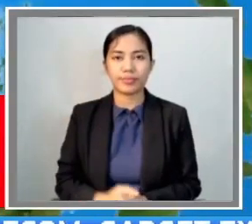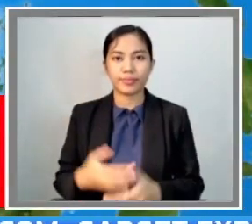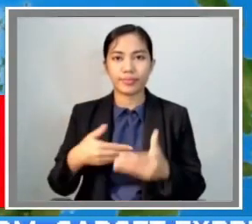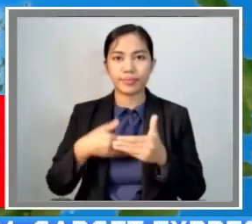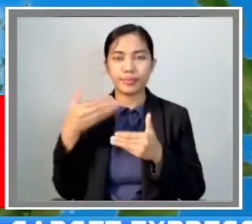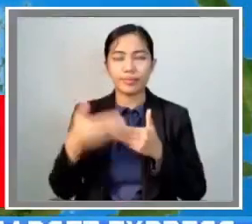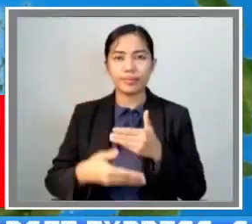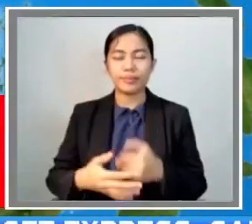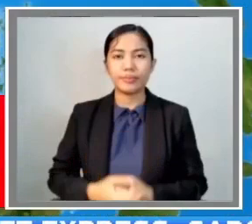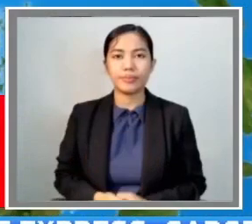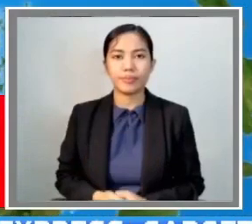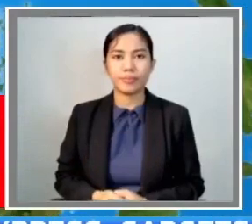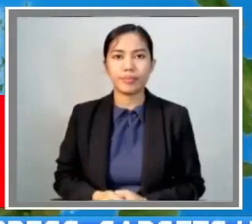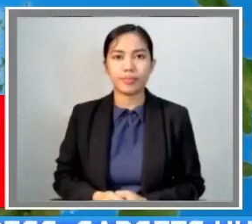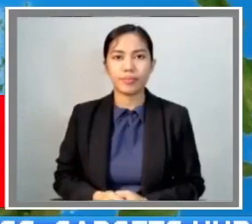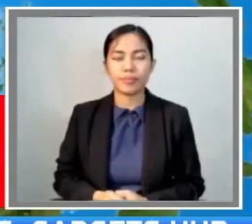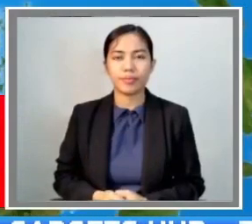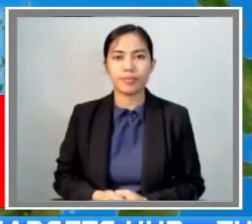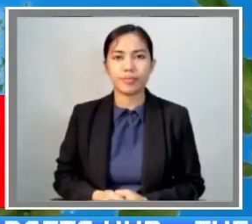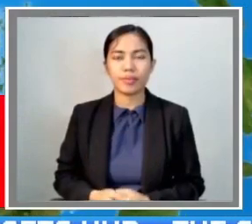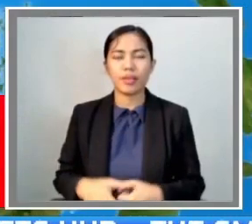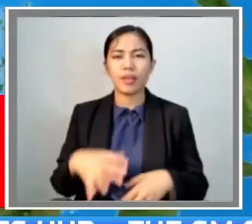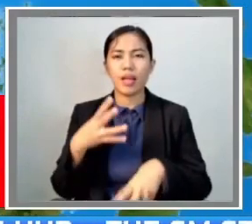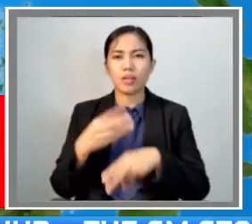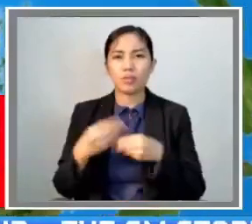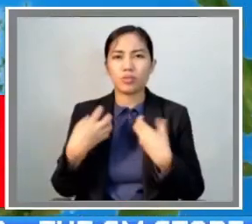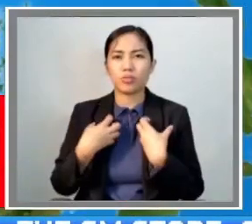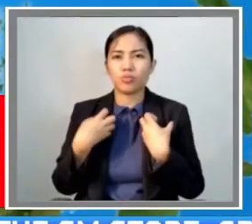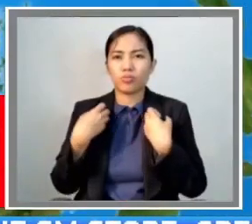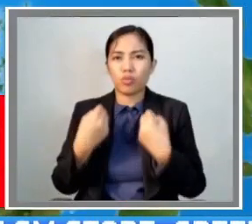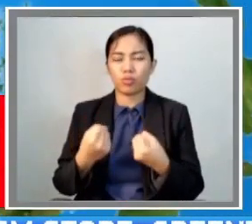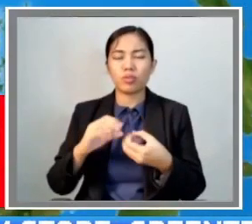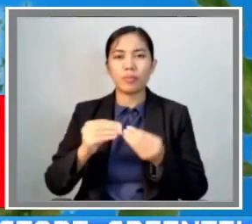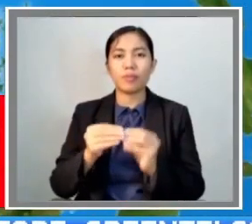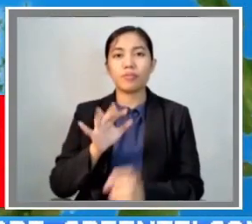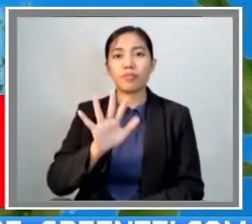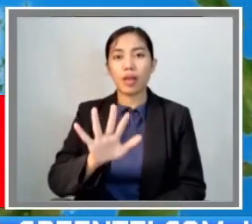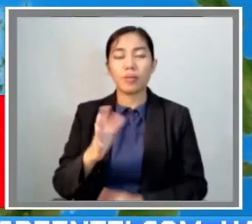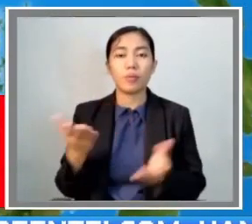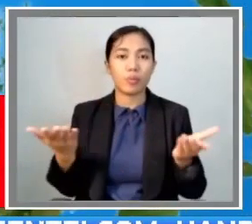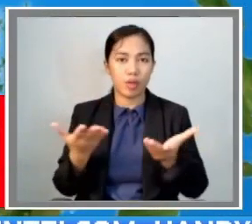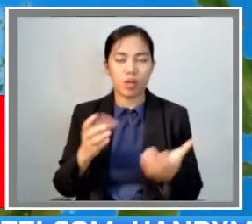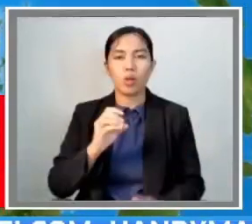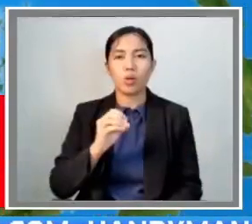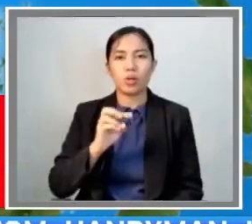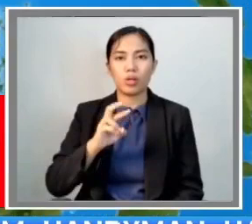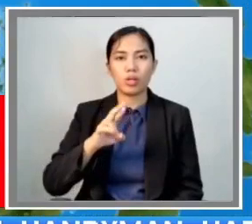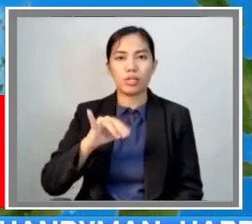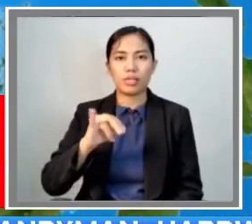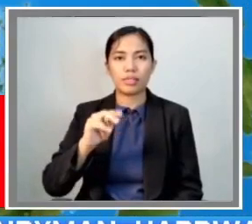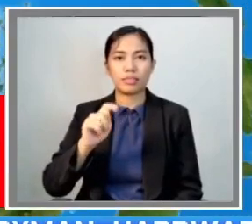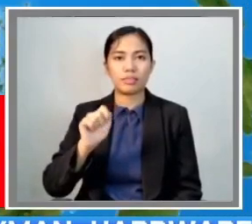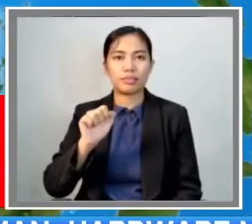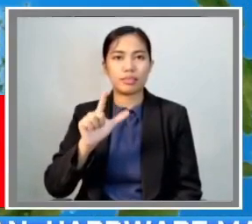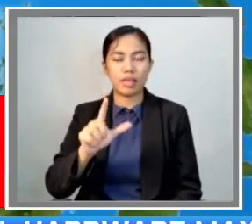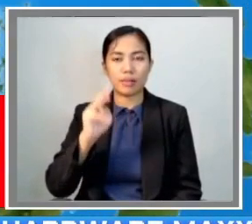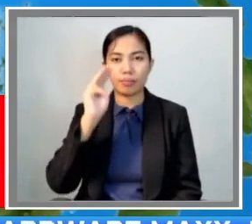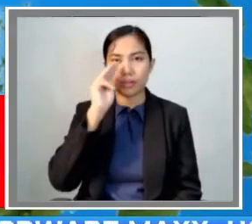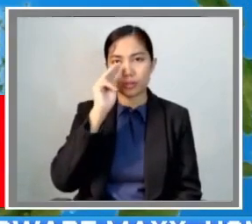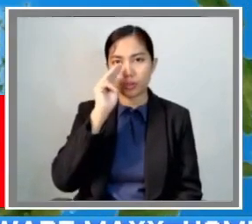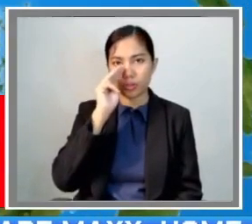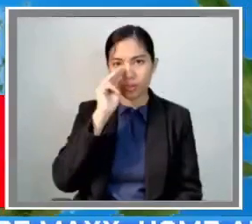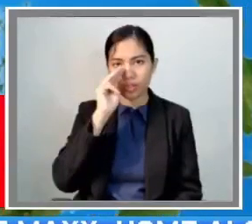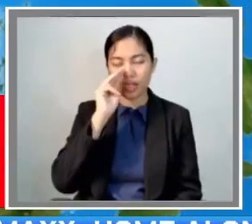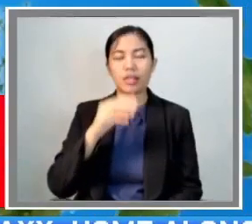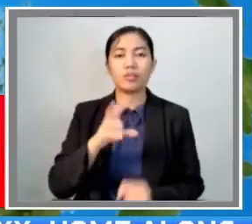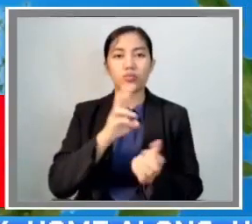Naramdaman po ang Intensity 5 sa Pinamalayan sa Oriental Mindoro rin. Intensity 4 naman sa Bansud at Gloria at